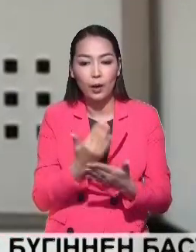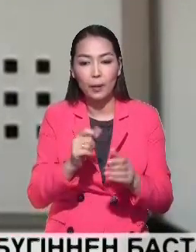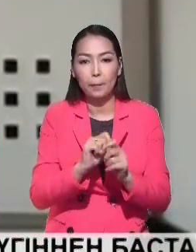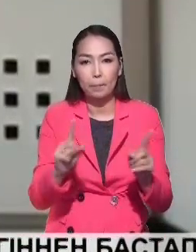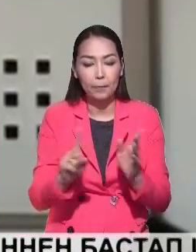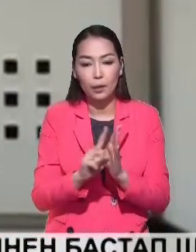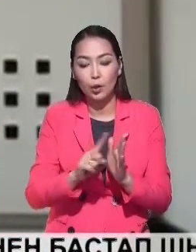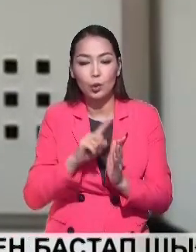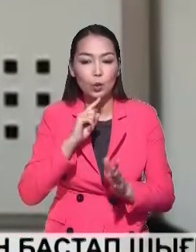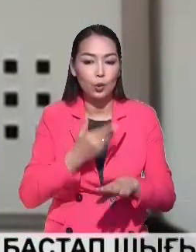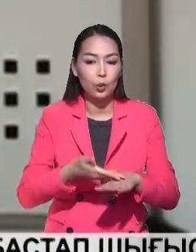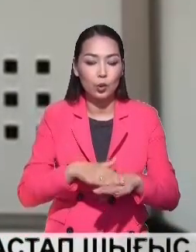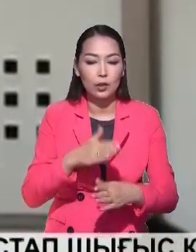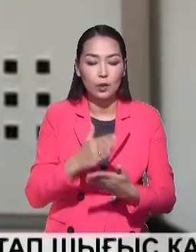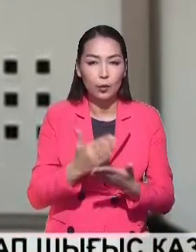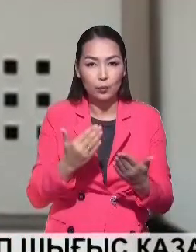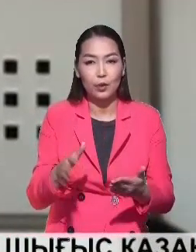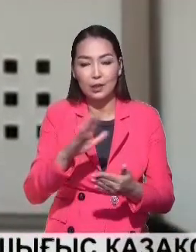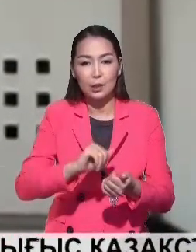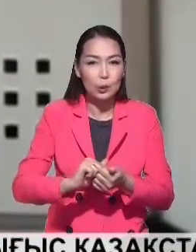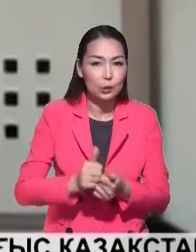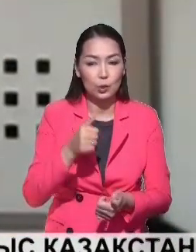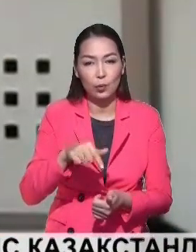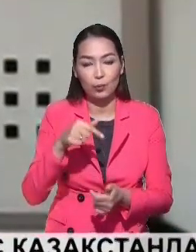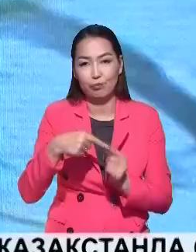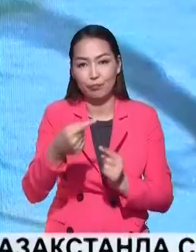бара алмай жүр. Алда бұдан да қатты құрғақшылық болуы мүмкін.